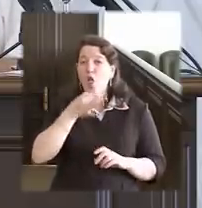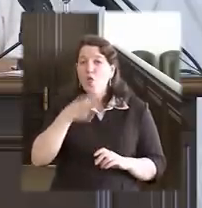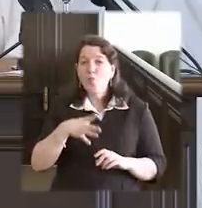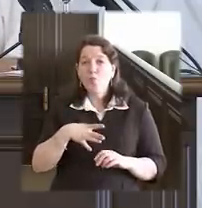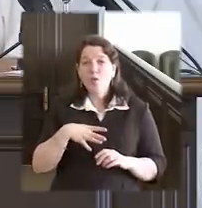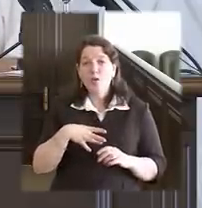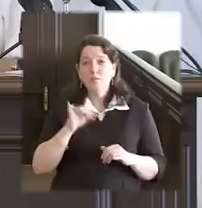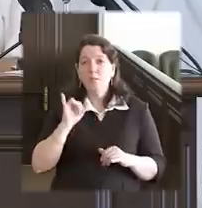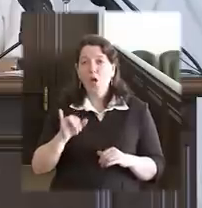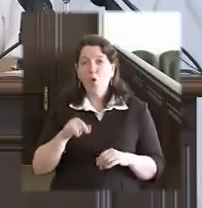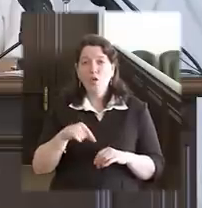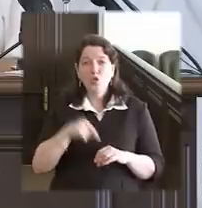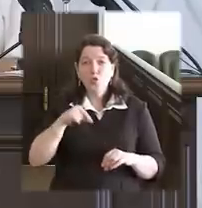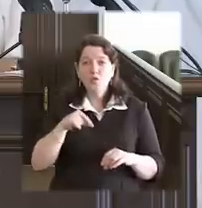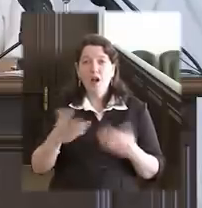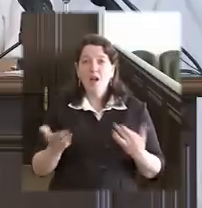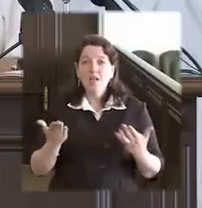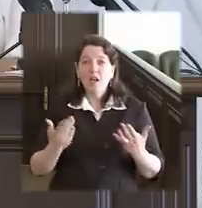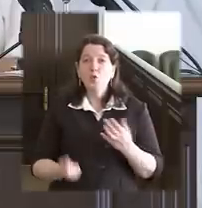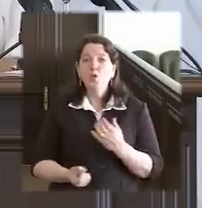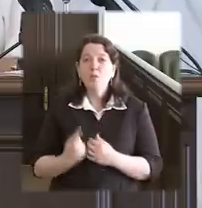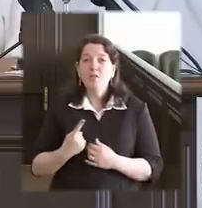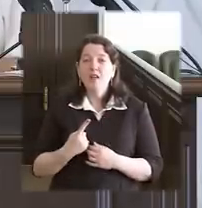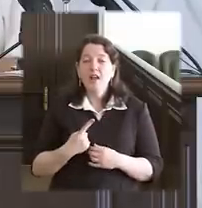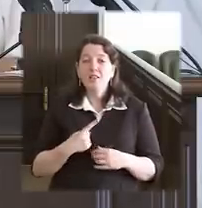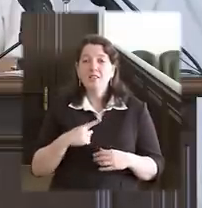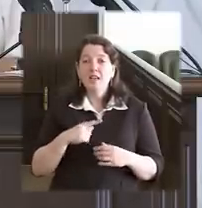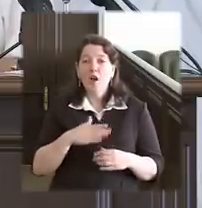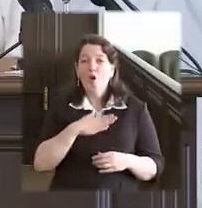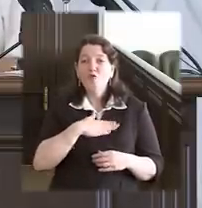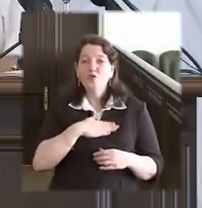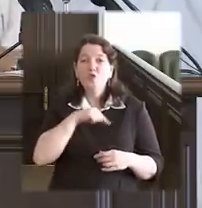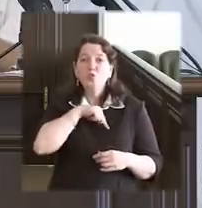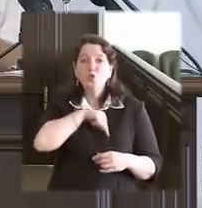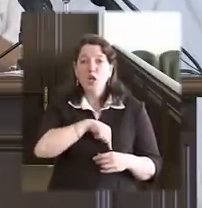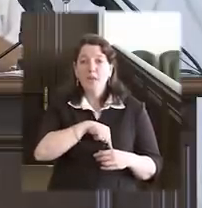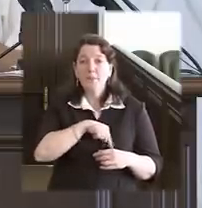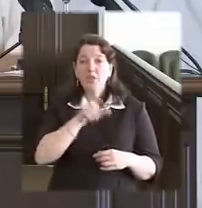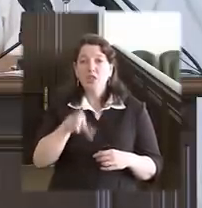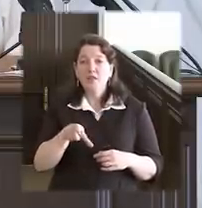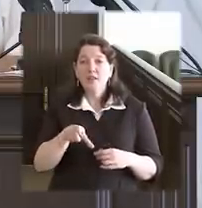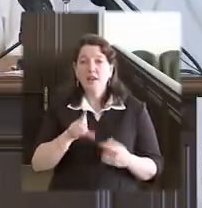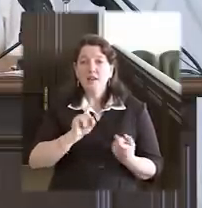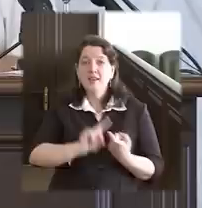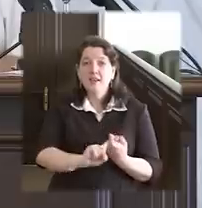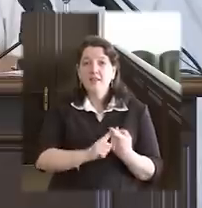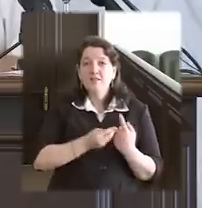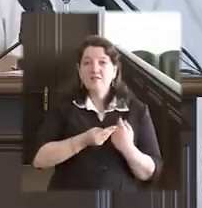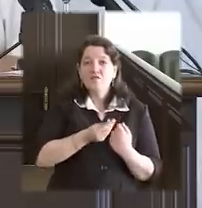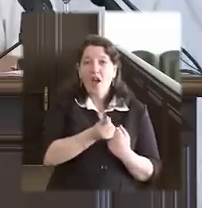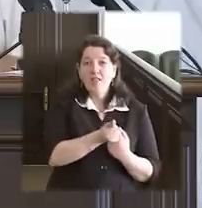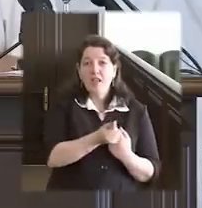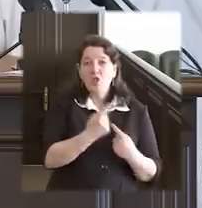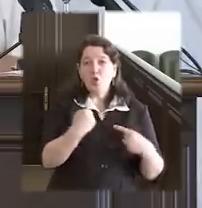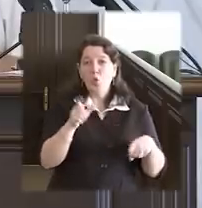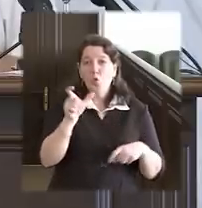Любое дурное чувство, которое исходит из нашей души в отношении кого бы то ни было, оно ранит